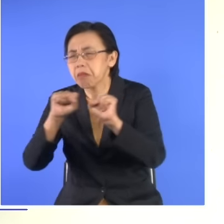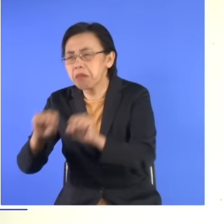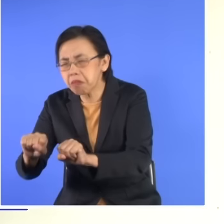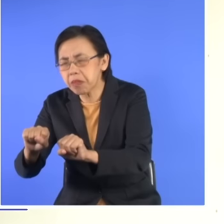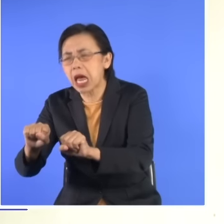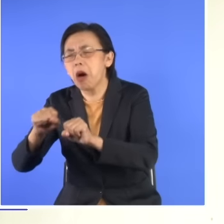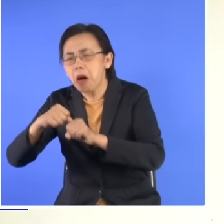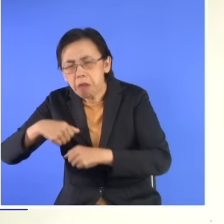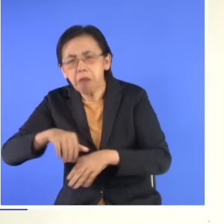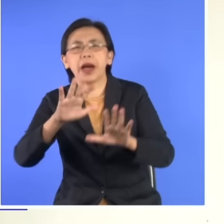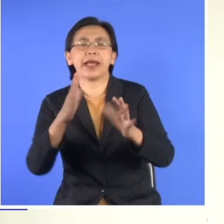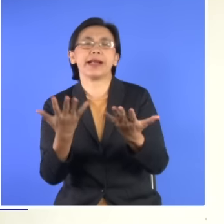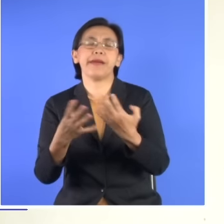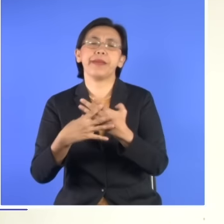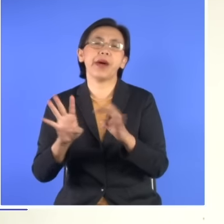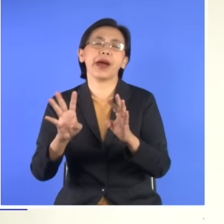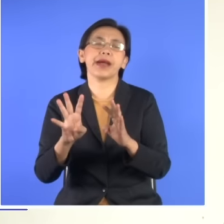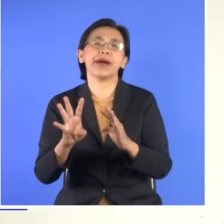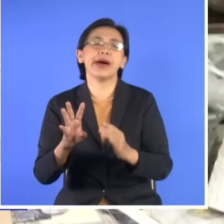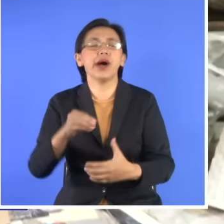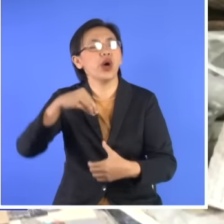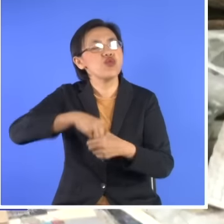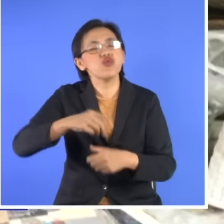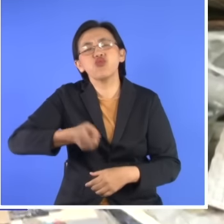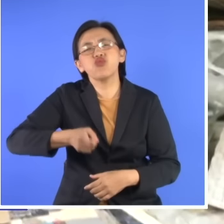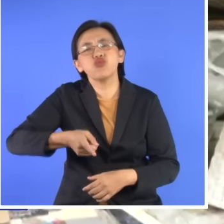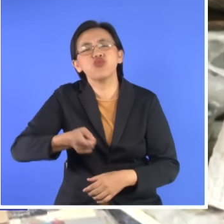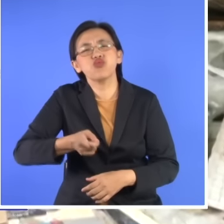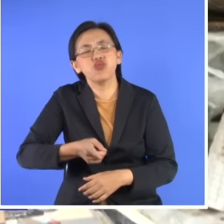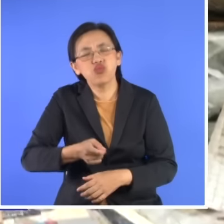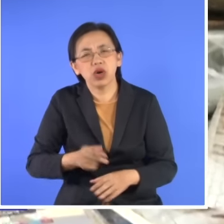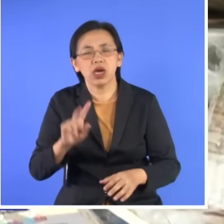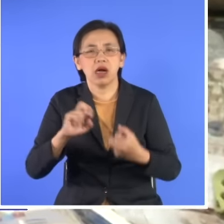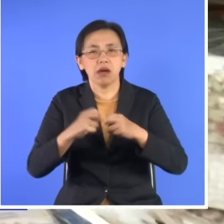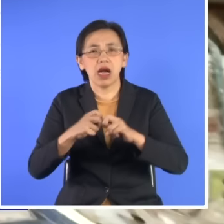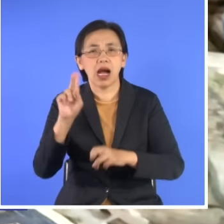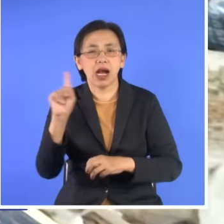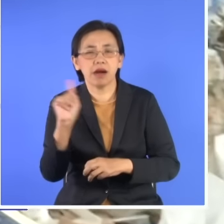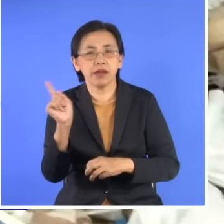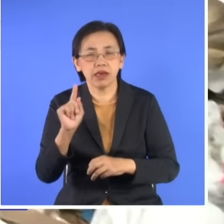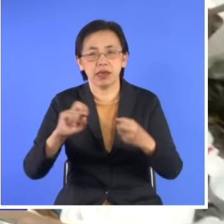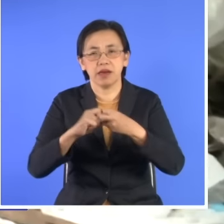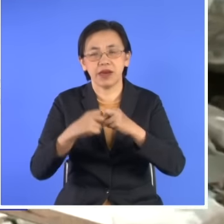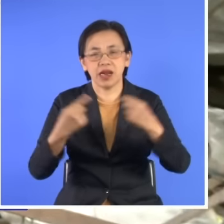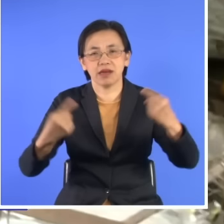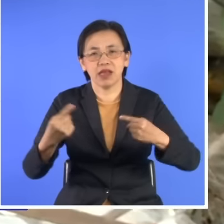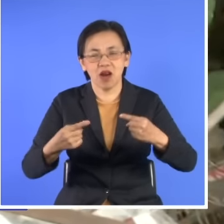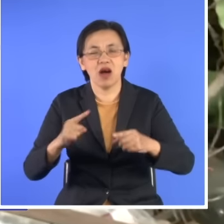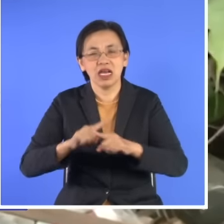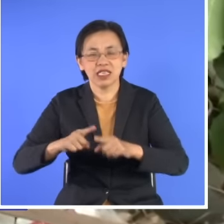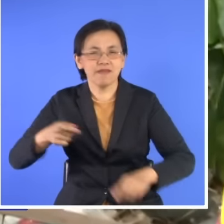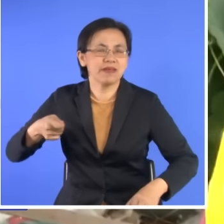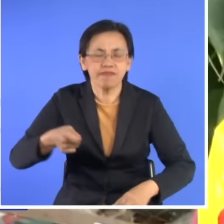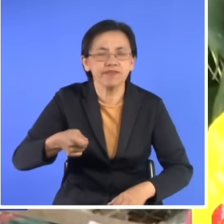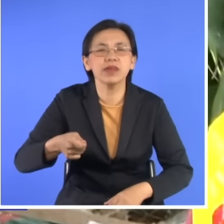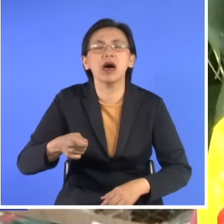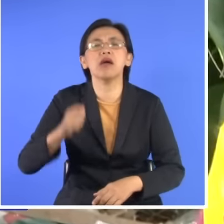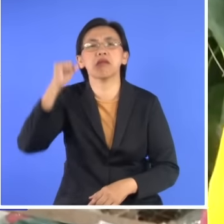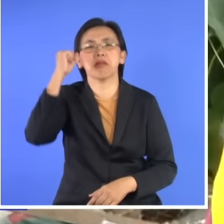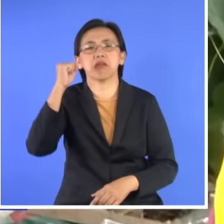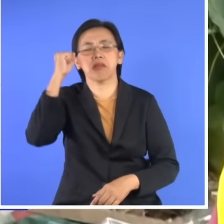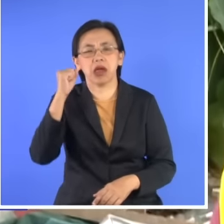กลับมาอีกมาอยู่แถวๆบริเวณแถวนั้นน่ะค่ะทีนี้ที่มันเป็นข่าวเป็นคราวเพราะว่าดันไปทะเลาะกันจะไปแทงกันตายบนรถเมล์คือตอนนี้